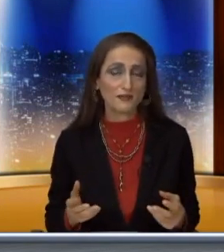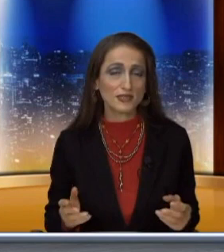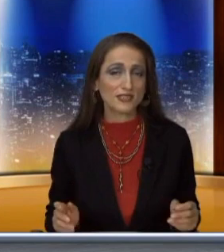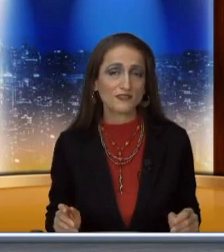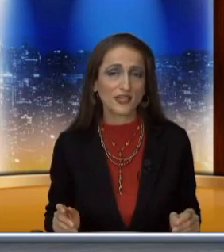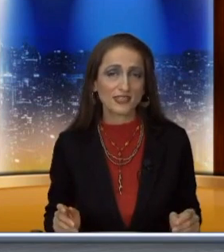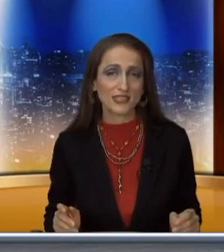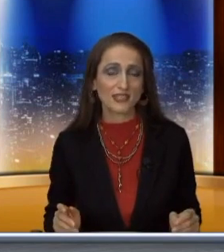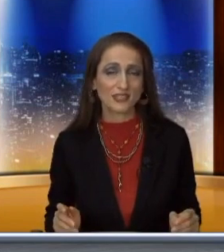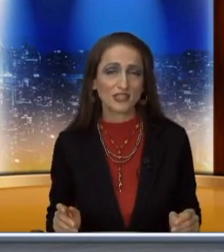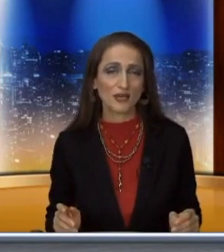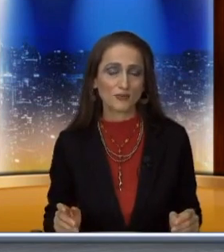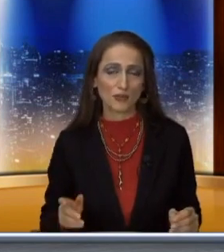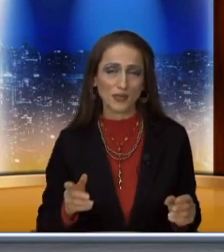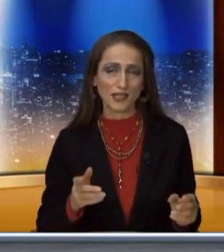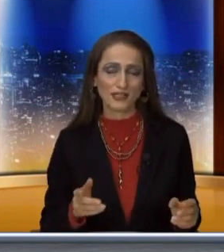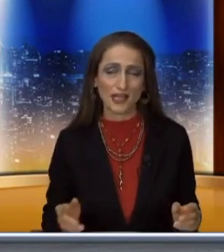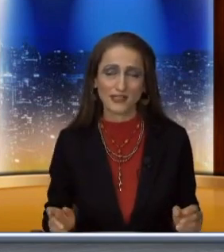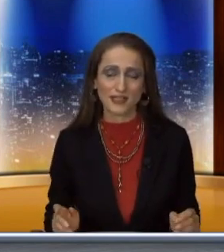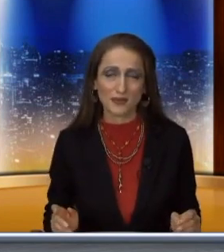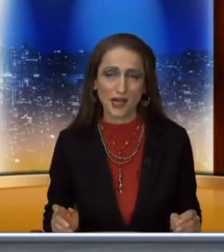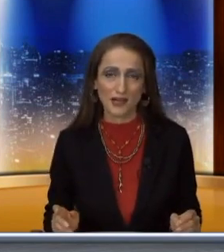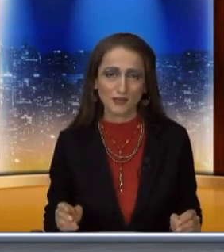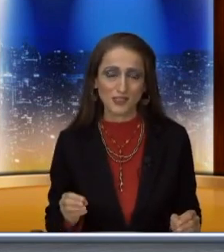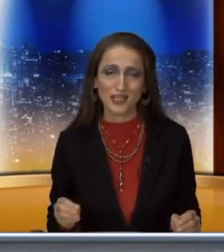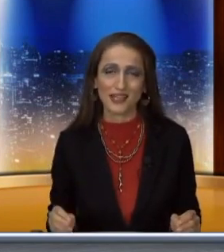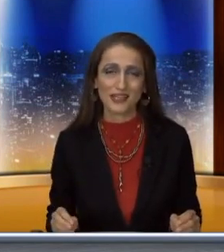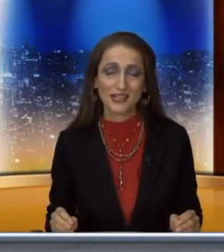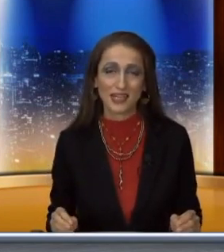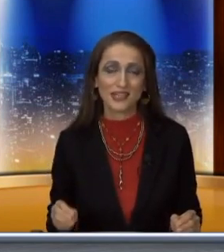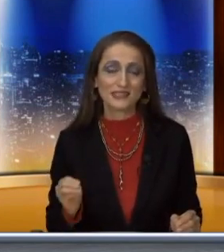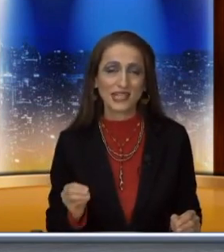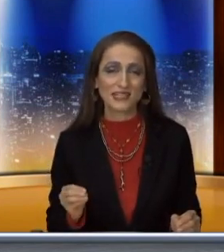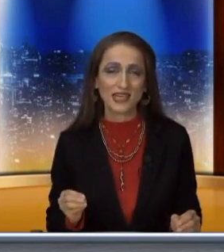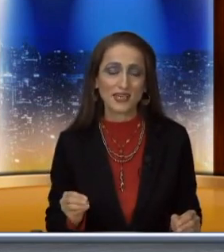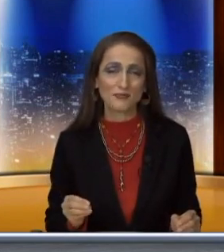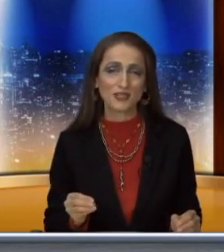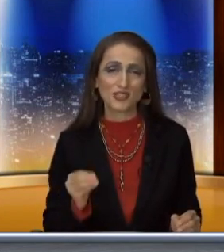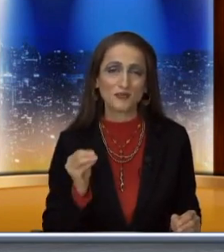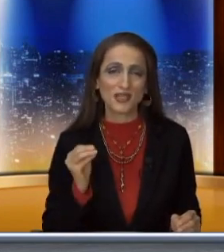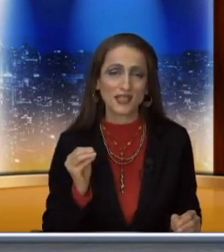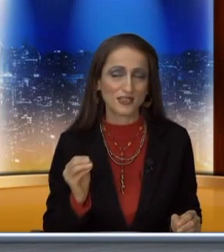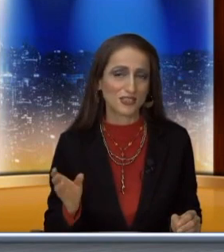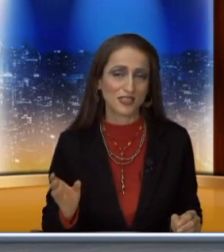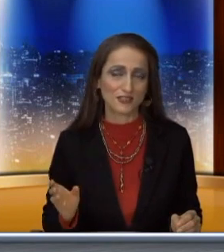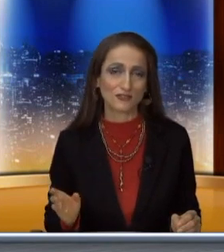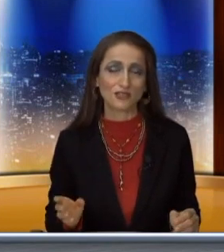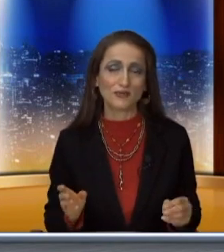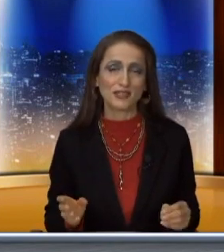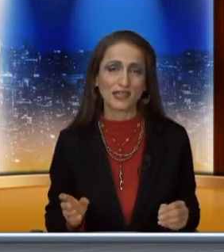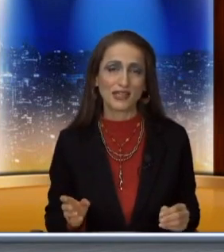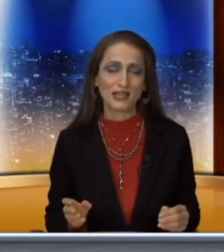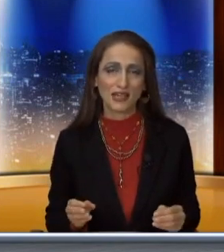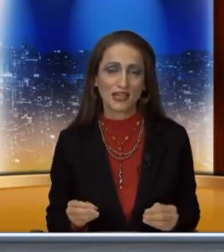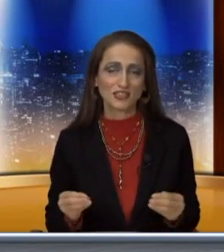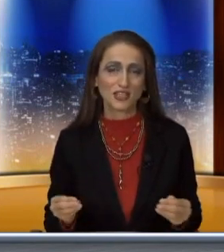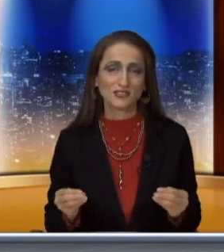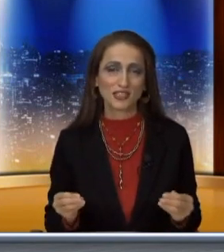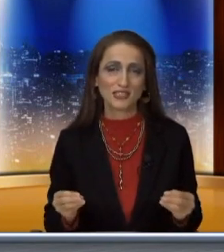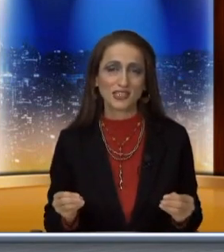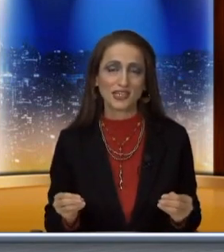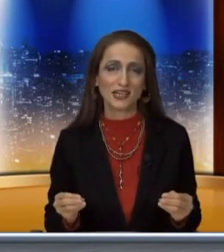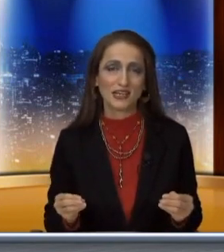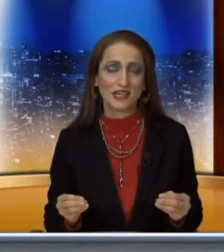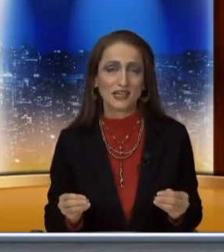أخذوا كثير من صفات أستاذ هشام، وطبعا احنا تحدثنا معاه ما شاء الله الإنسانية يمه جميلة جدا، ونتمنى